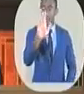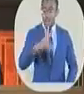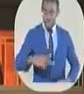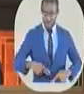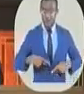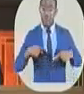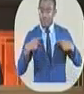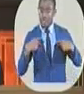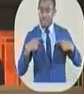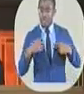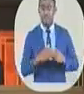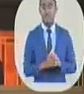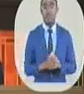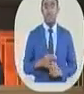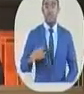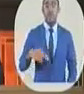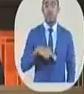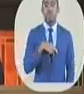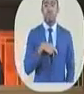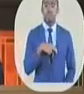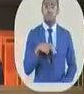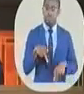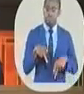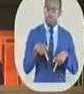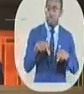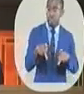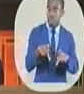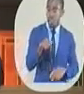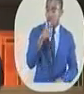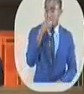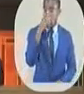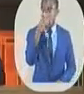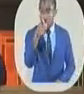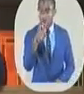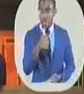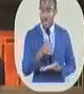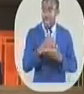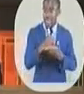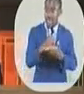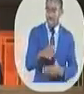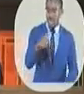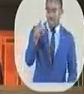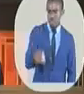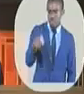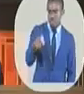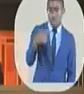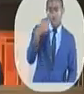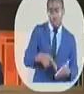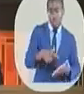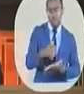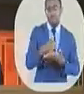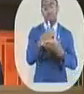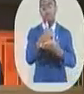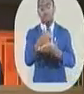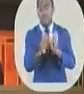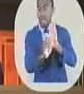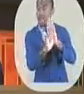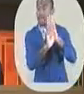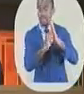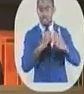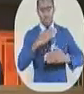quotidien. Elles nous permettront de satisfaire vos besoins prioritaires, la